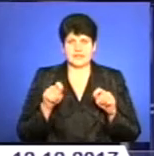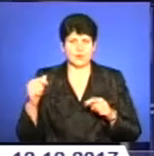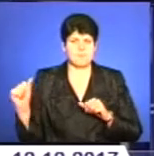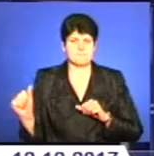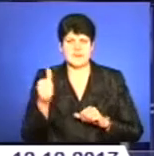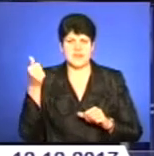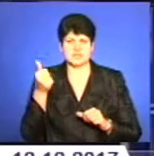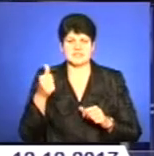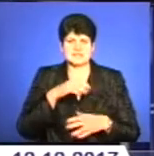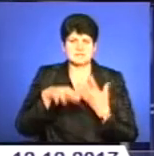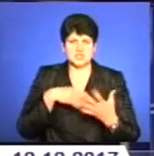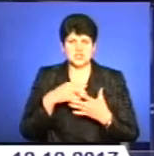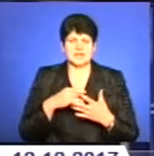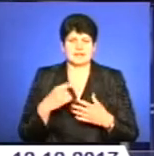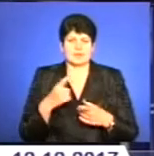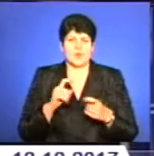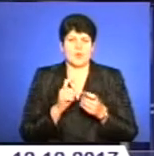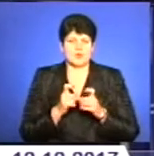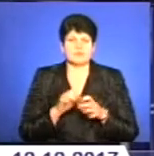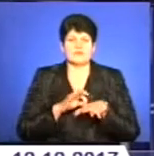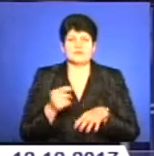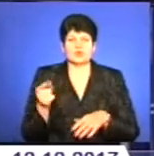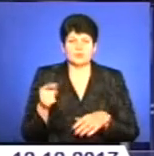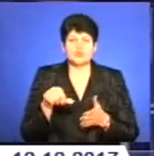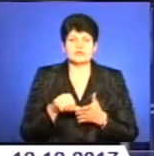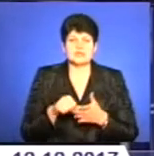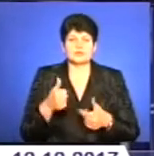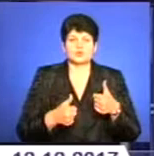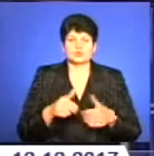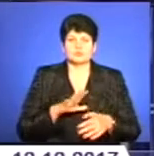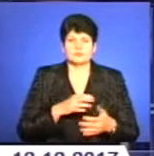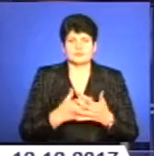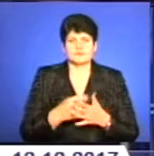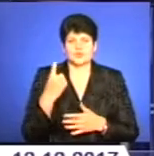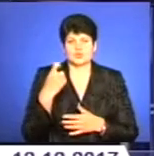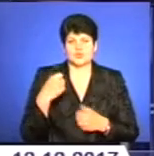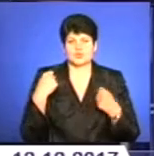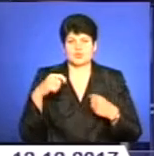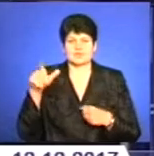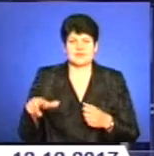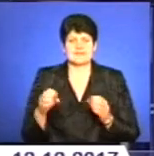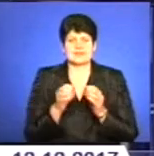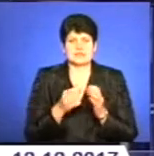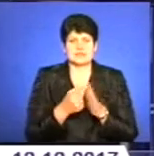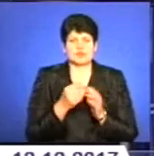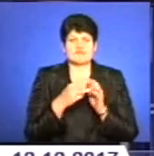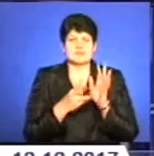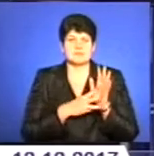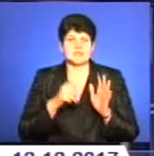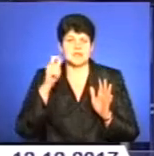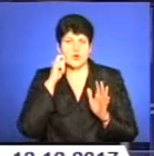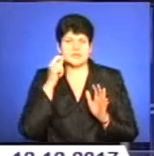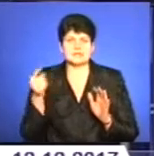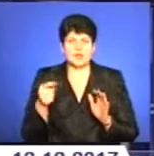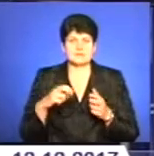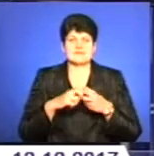змішаних єдиноборств провели у Тернополі. Учасниками турніру стали близько сотні борців від 10 до 18 років з